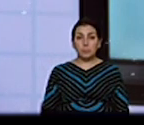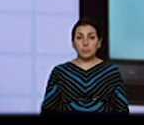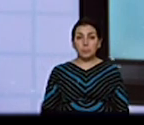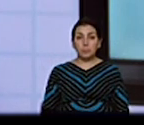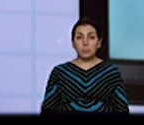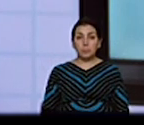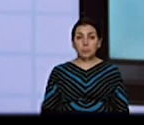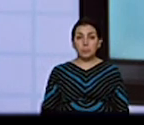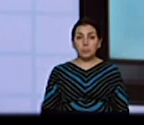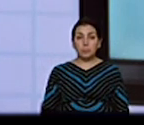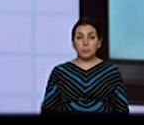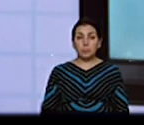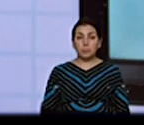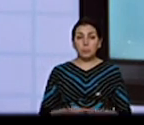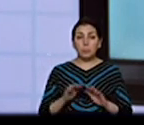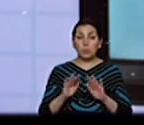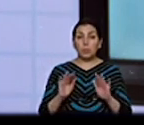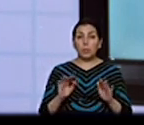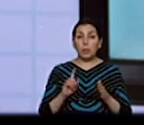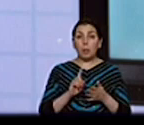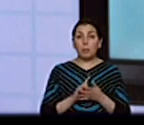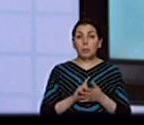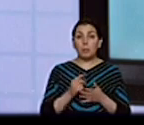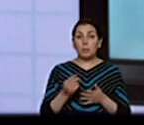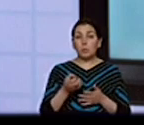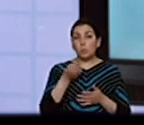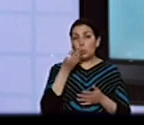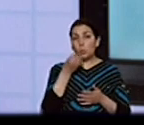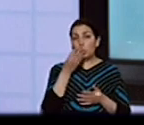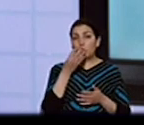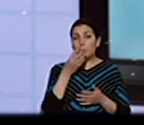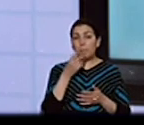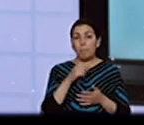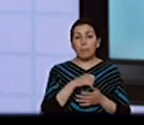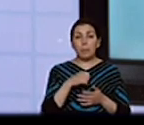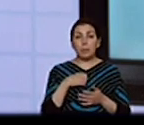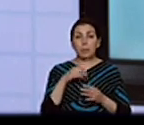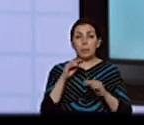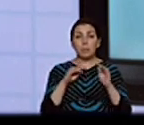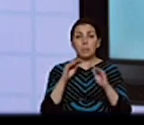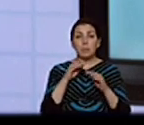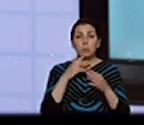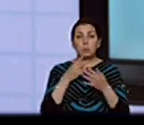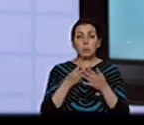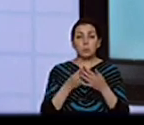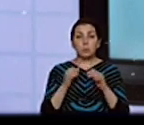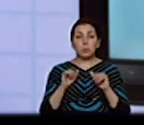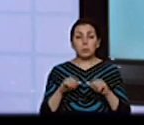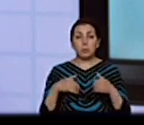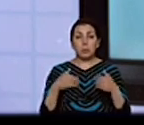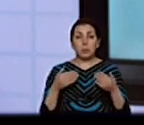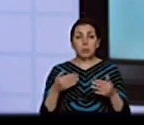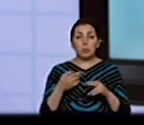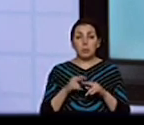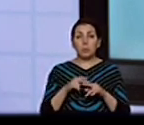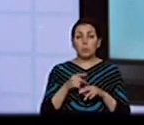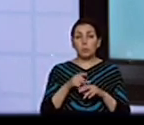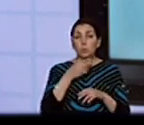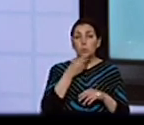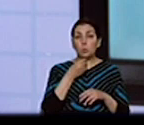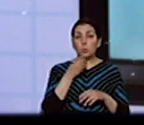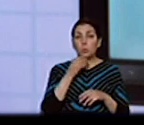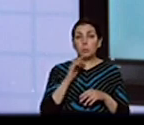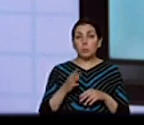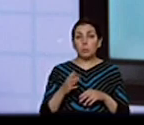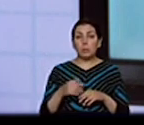Bolajonlar, albatta bu gulni o'zingiz yasab ko'rishingizni tavsiya qilaman, chunki bu gulimiz juda ham chiroyli. Mana bunday